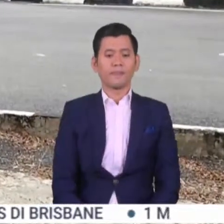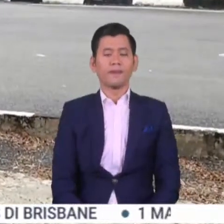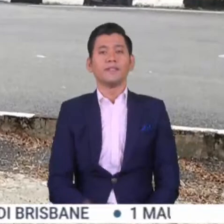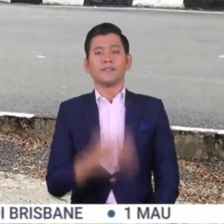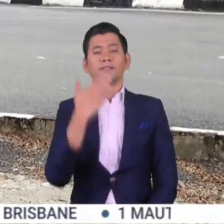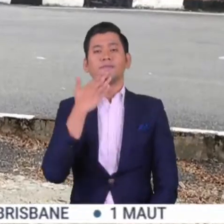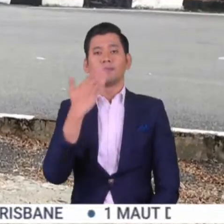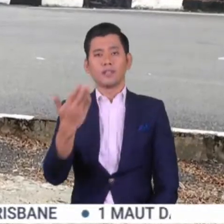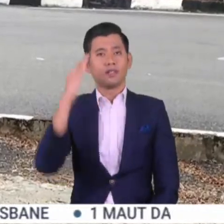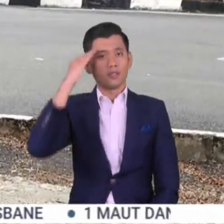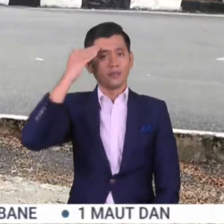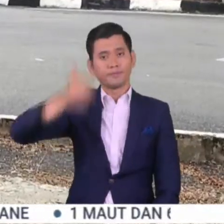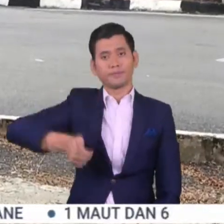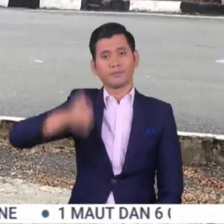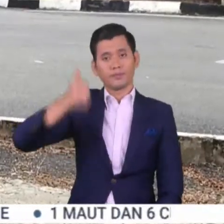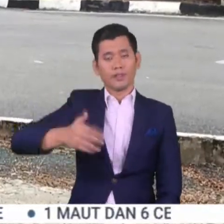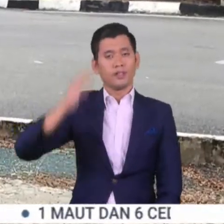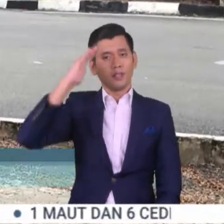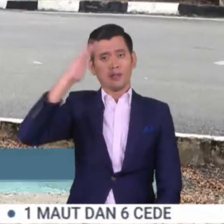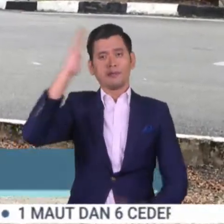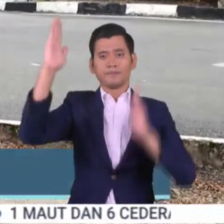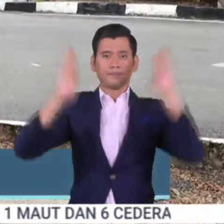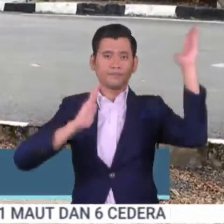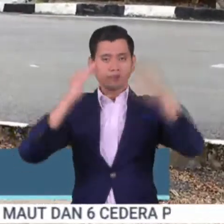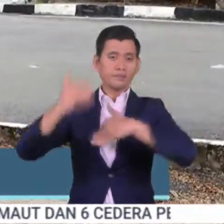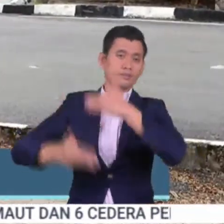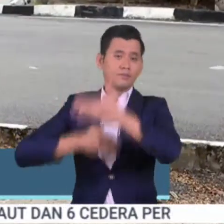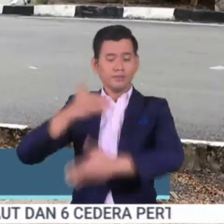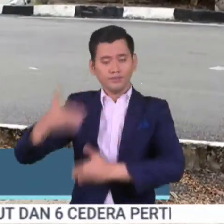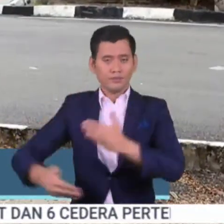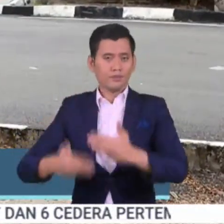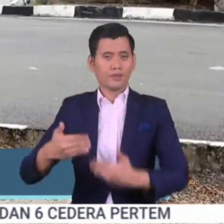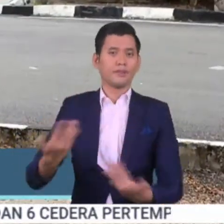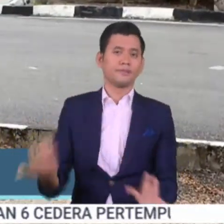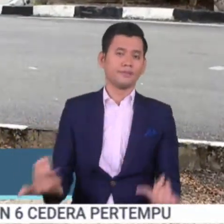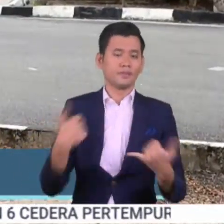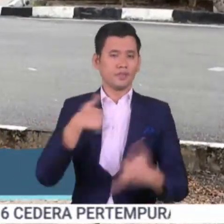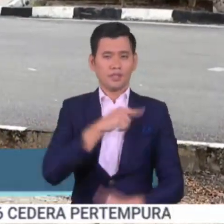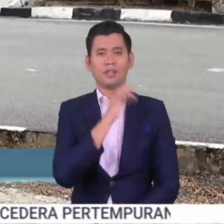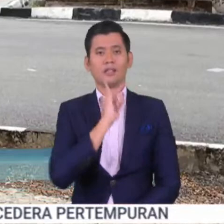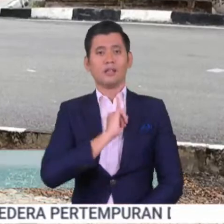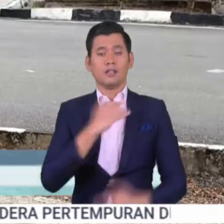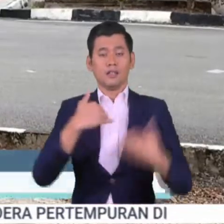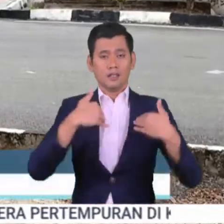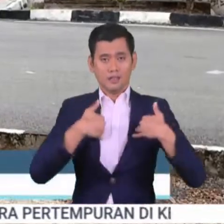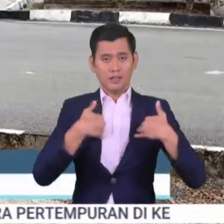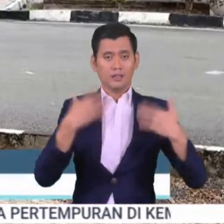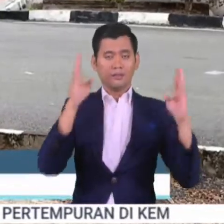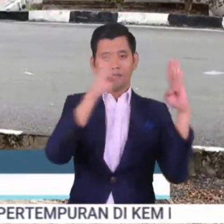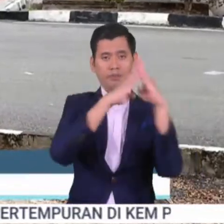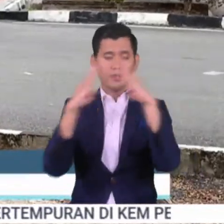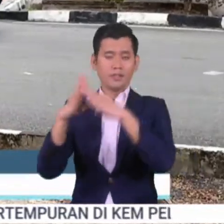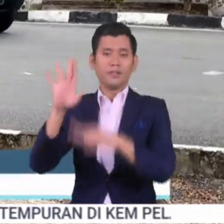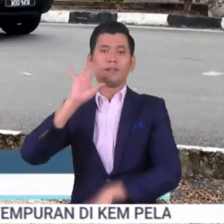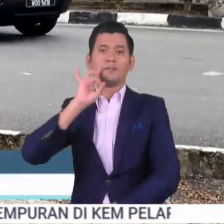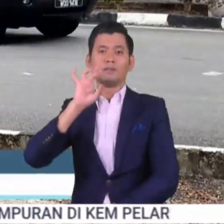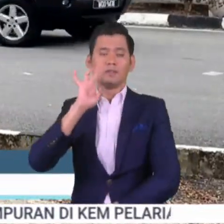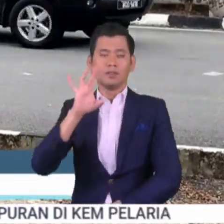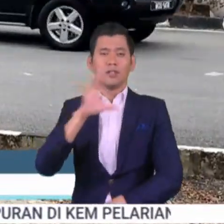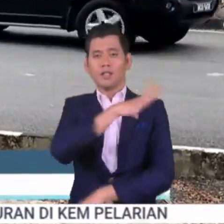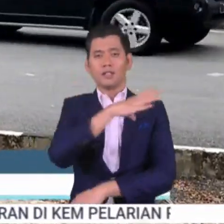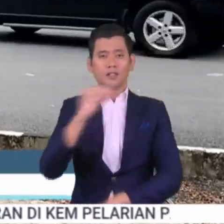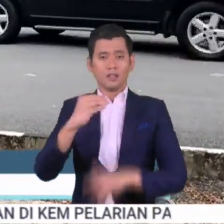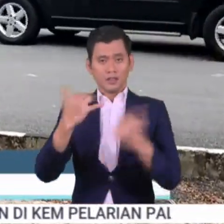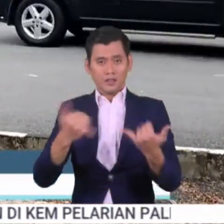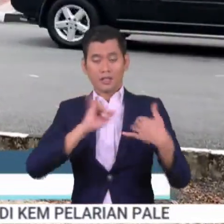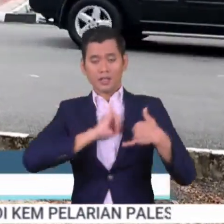Baik, terima kasih. Assalamualaikum dan salam Malaysia Madani. Baiklah saudara, ketika ini saya berada di Bandaraya Alustar dan